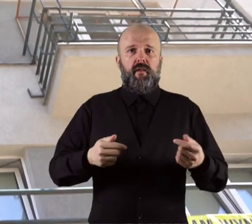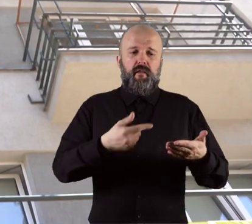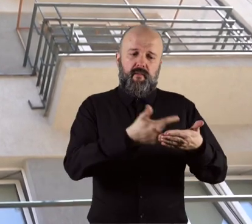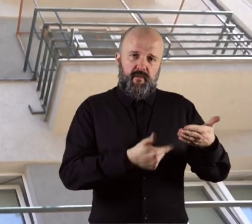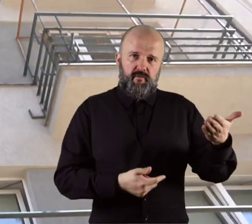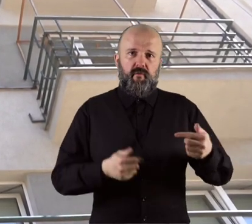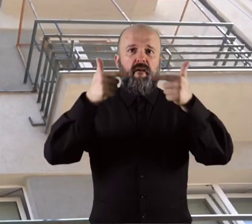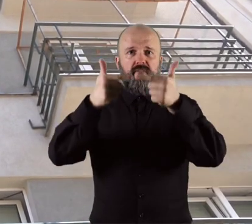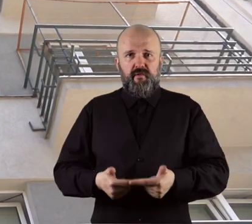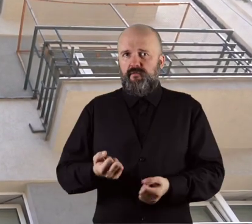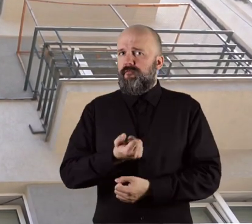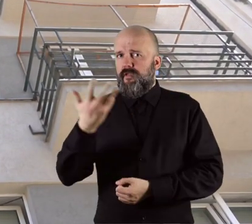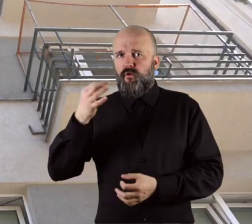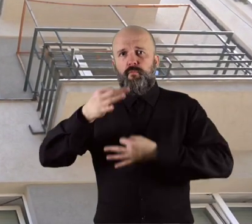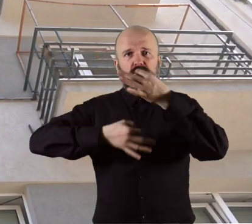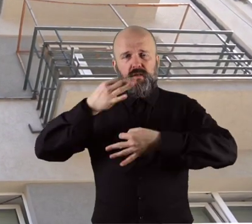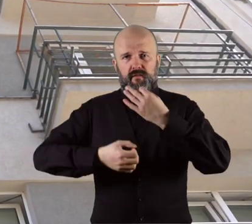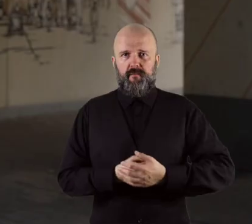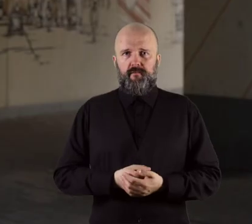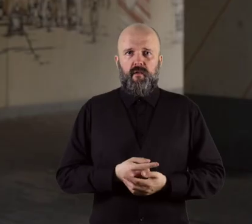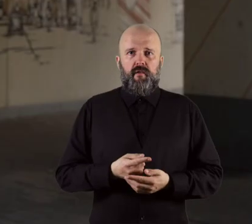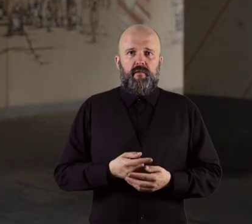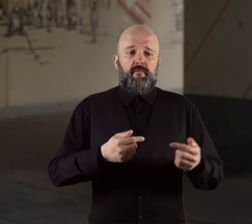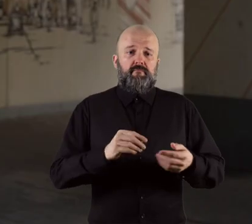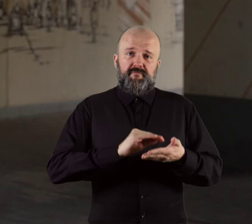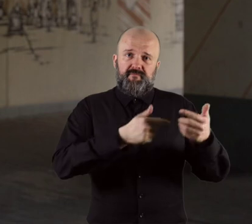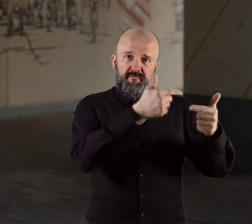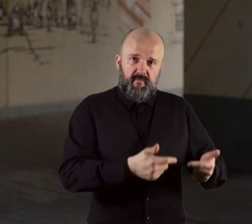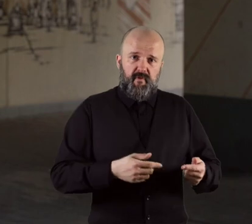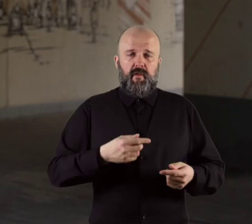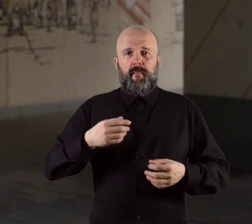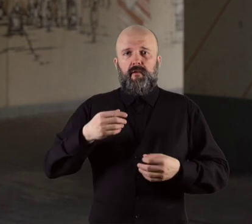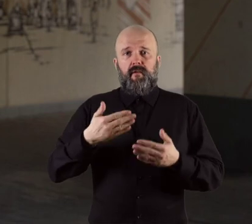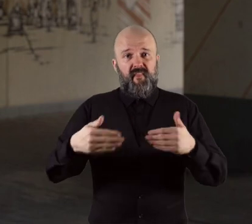tekstów literackich, wierszy i licznych piosenek. Twórczość